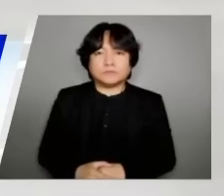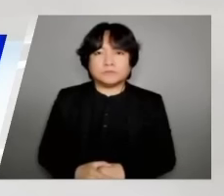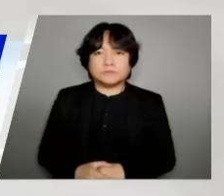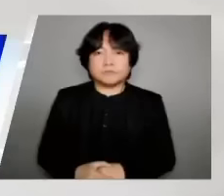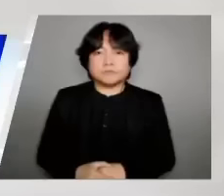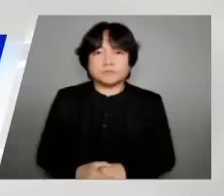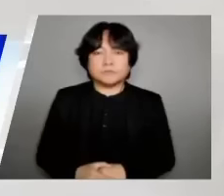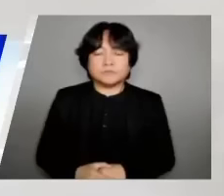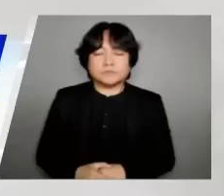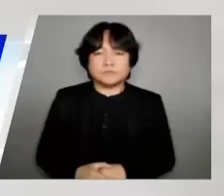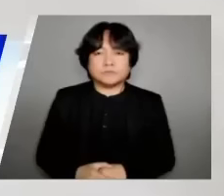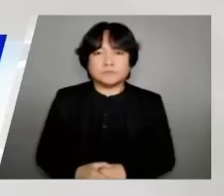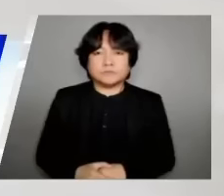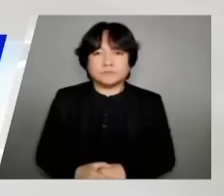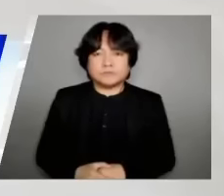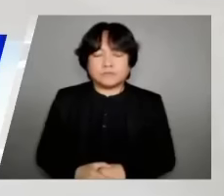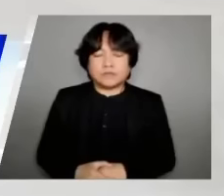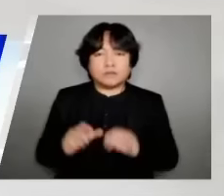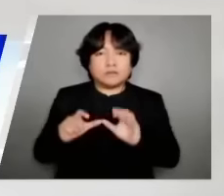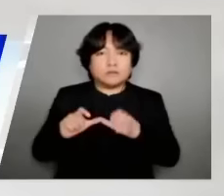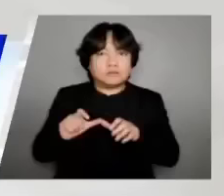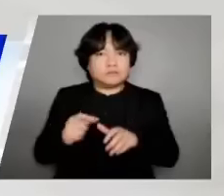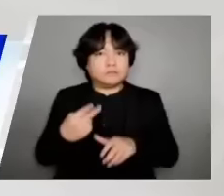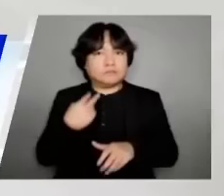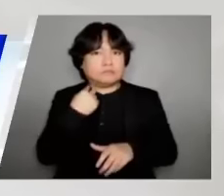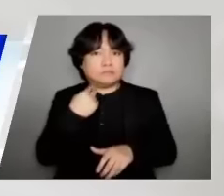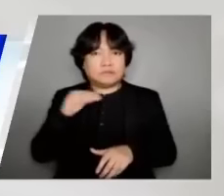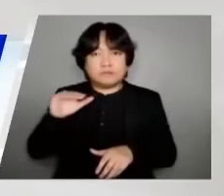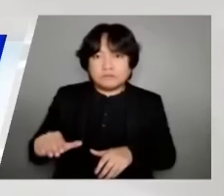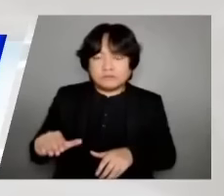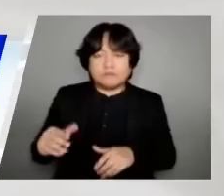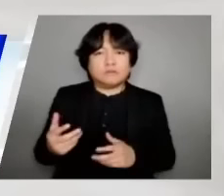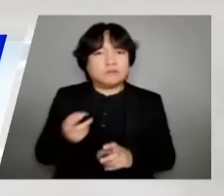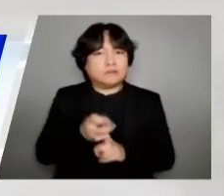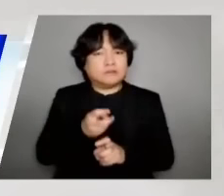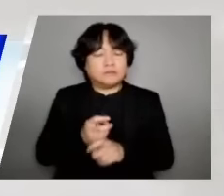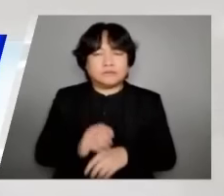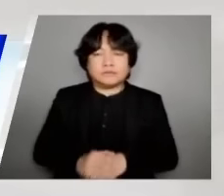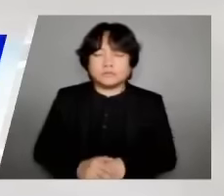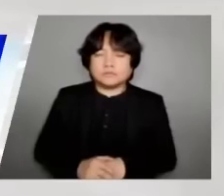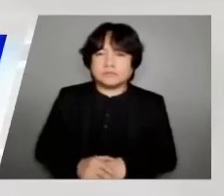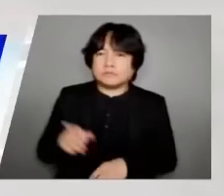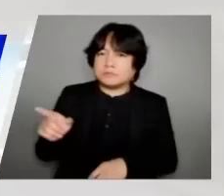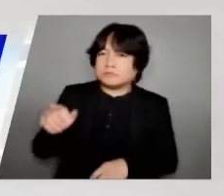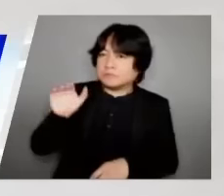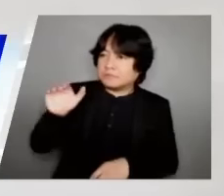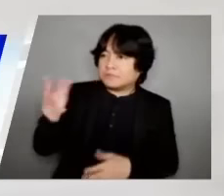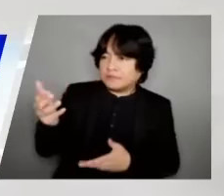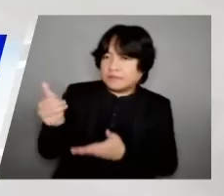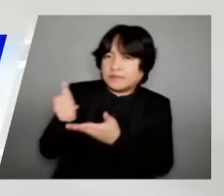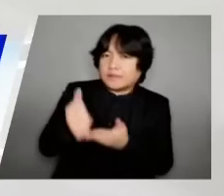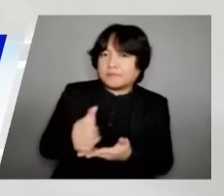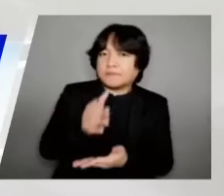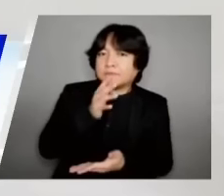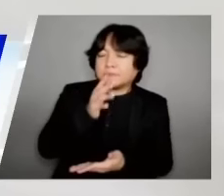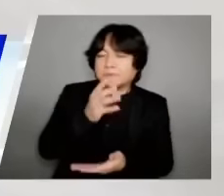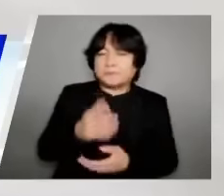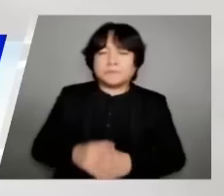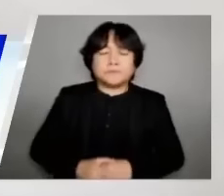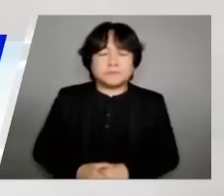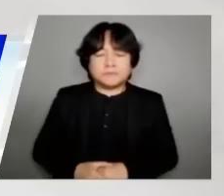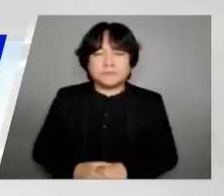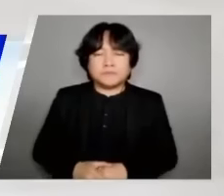Ayan, PWD, yung bata. Ano, bumaba yung iba sa inyo? Alala yan si nanay. Ayan o. Oh. Ayon sa lokal na pamahalaan